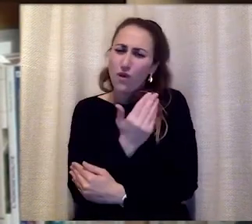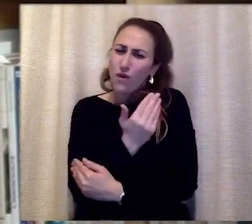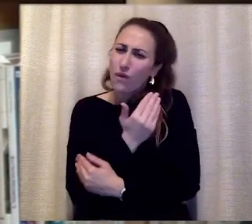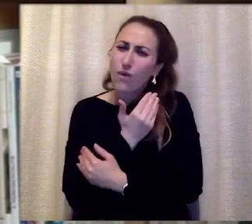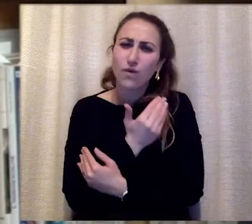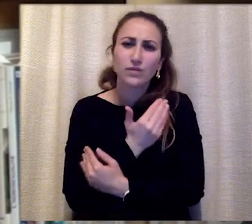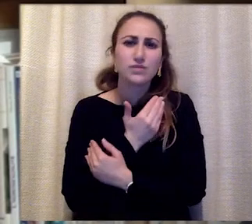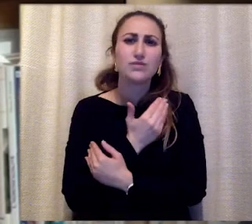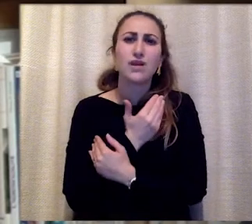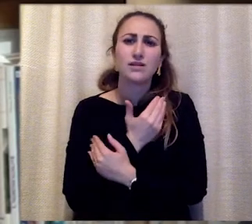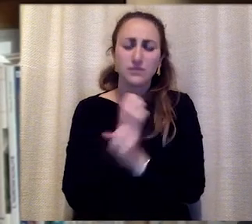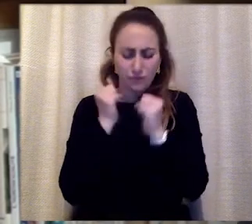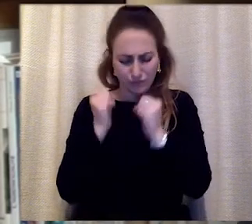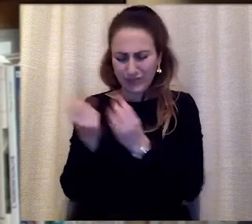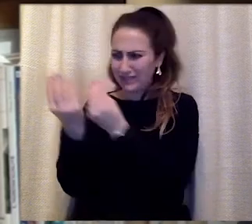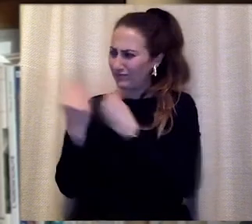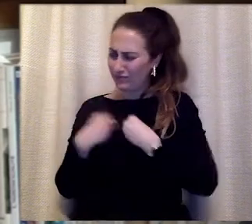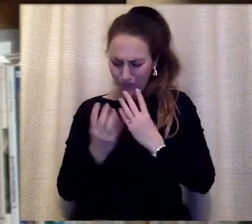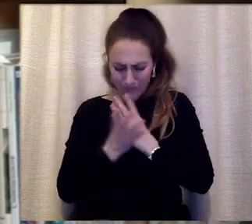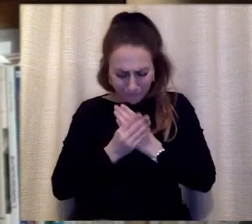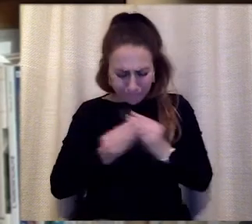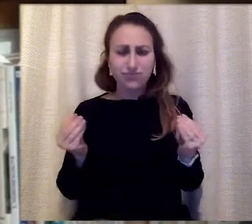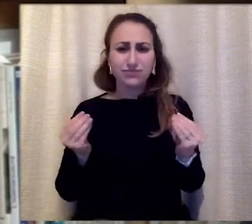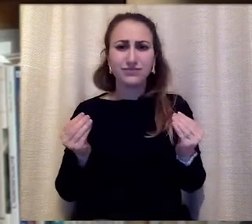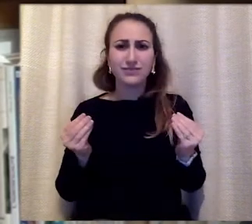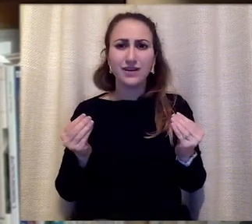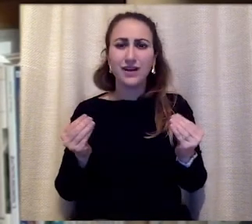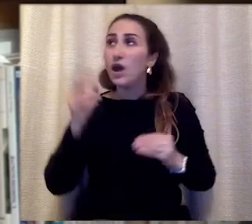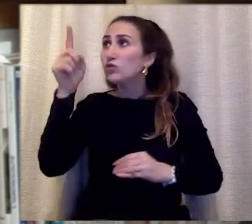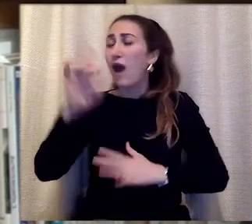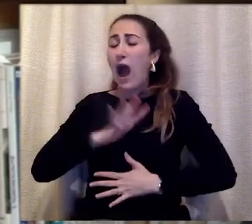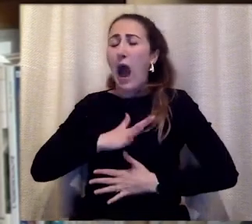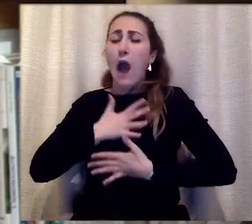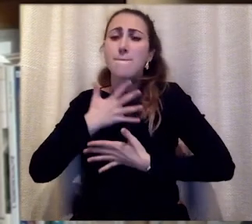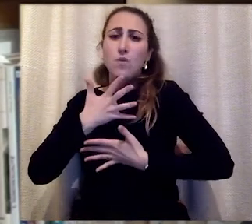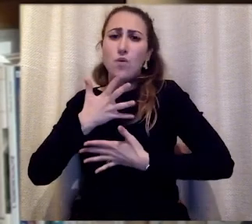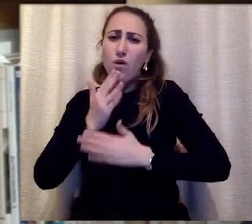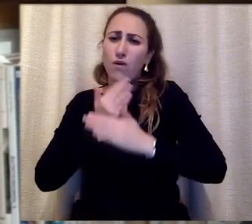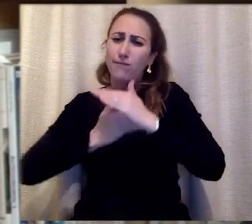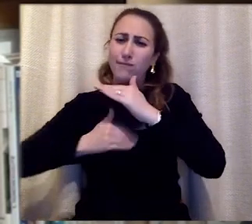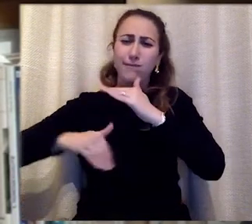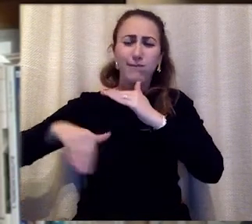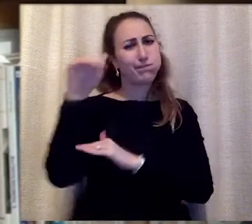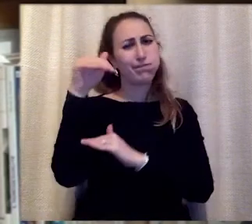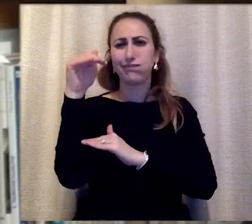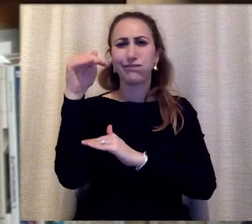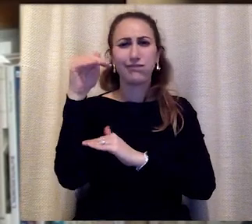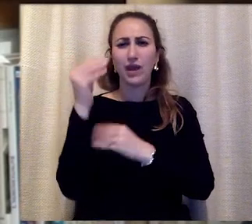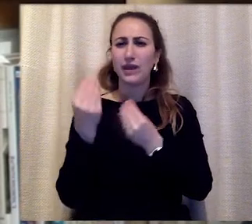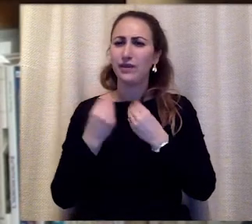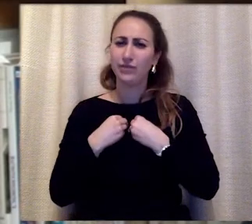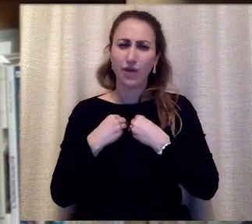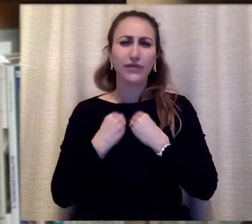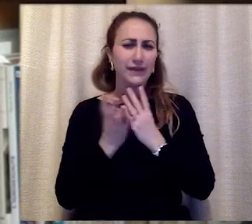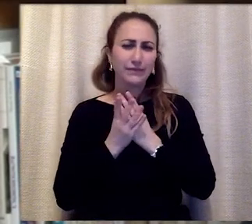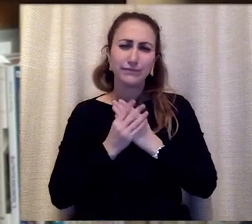circonstance, aucune épreuve qui est trop forte pour ton amour. Viens, Seigneur. Touche